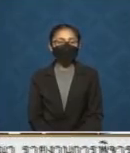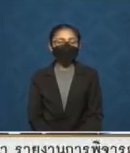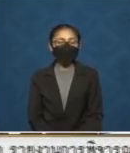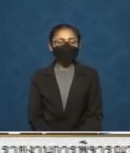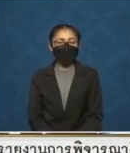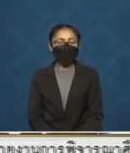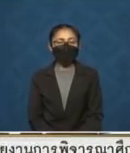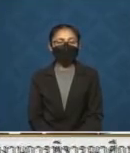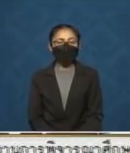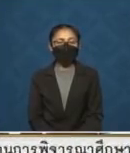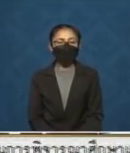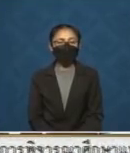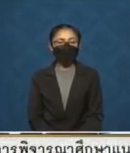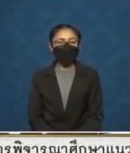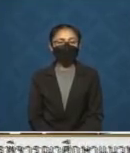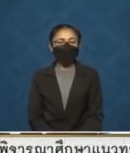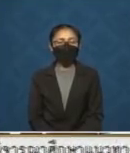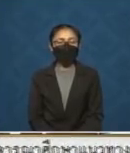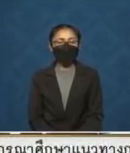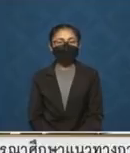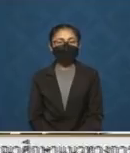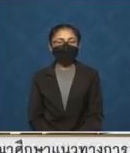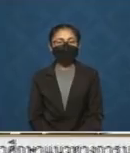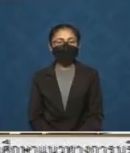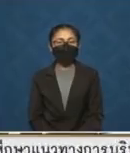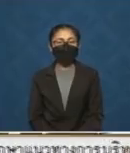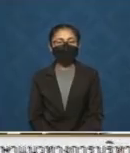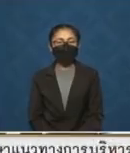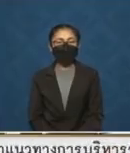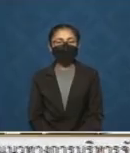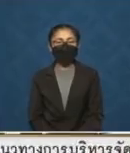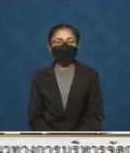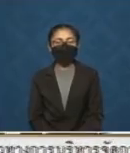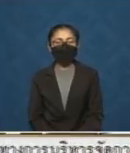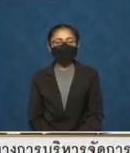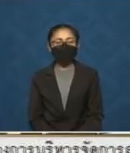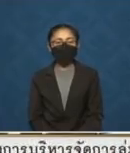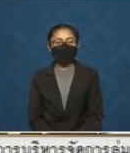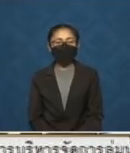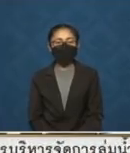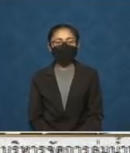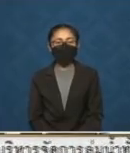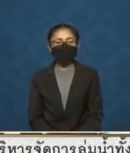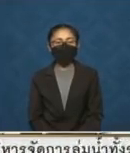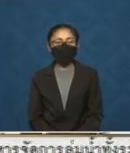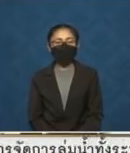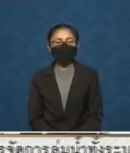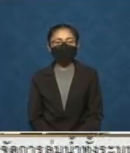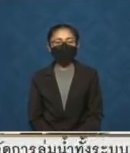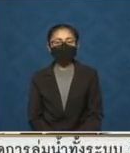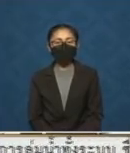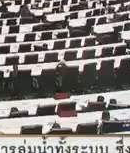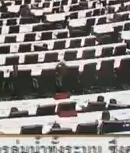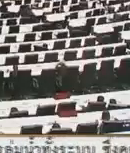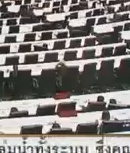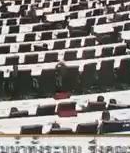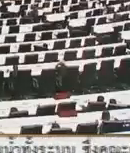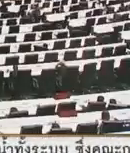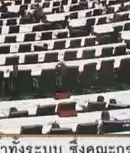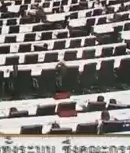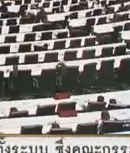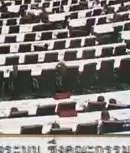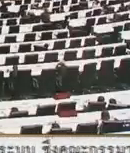มแม่น้ำทั้งระบบที่มีร้อยเอกธรรมนัสพรหมเผ่าเนี่ยสสพะเยาทำไมฉันต้องร้อยเอกธรรมนัสฉันต้องวักพรหมเผ่